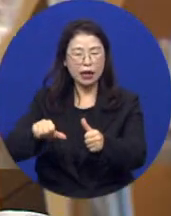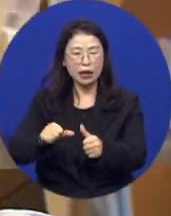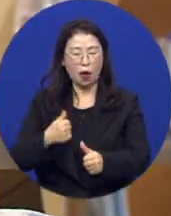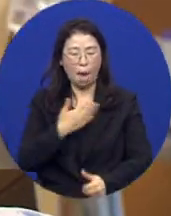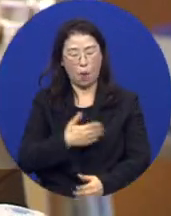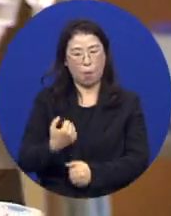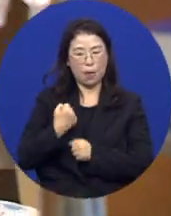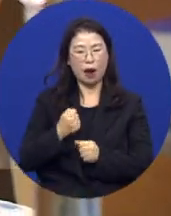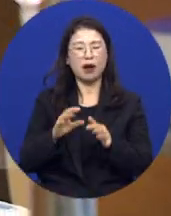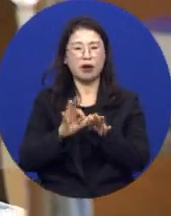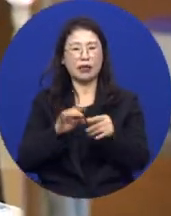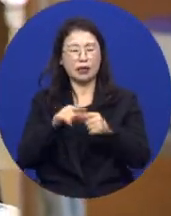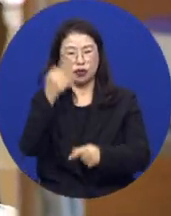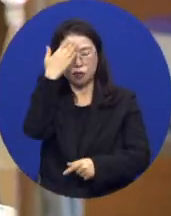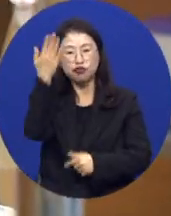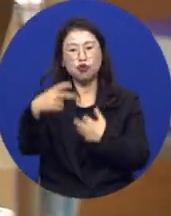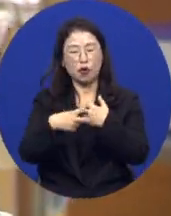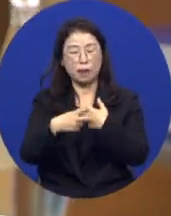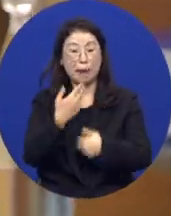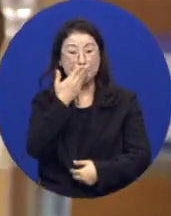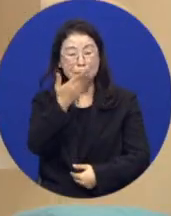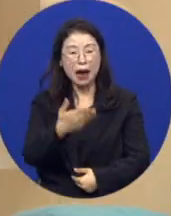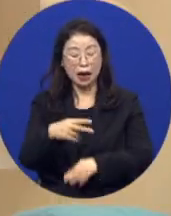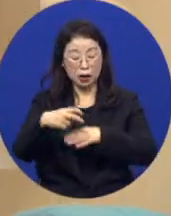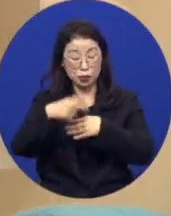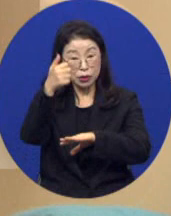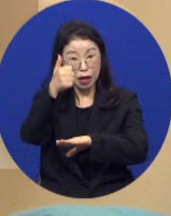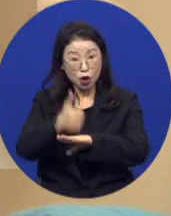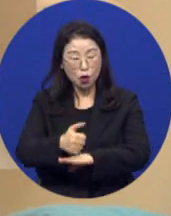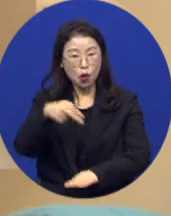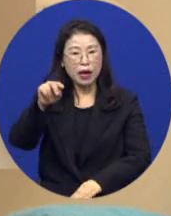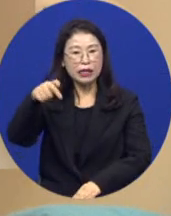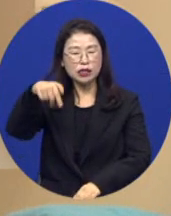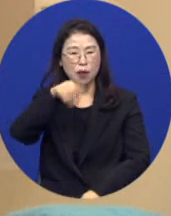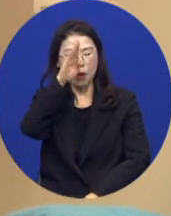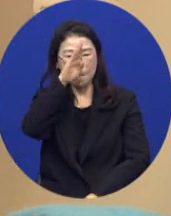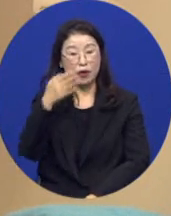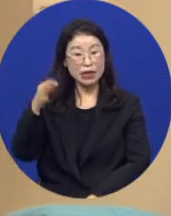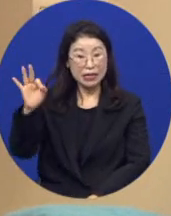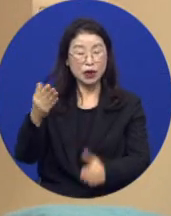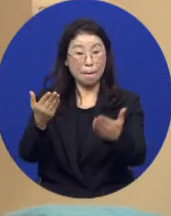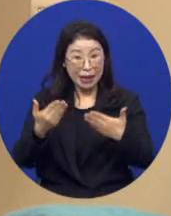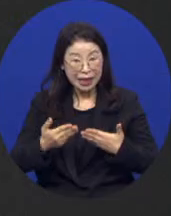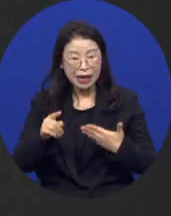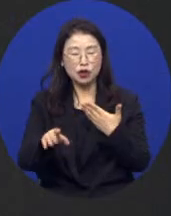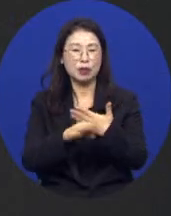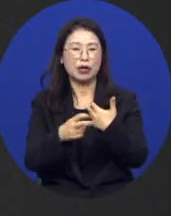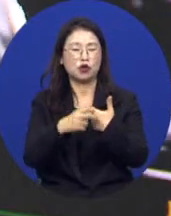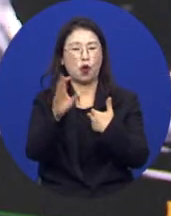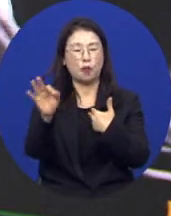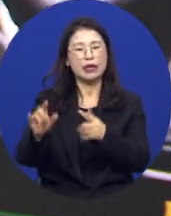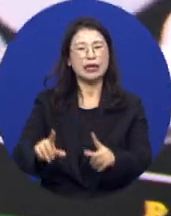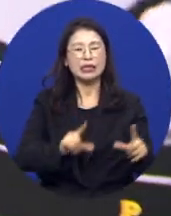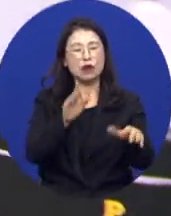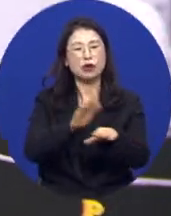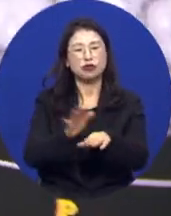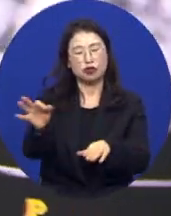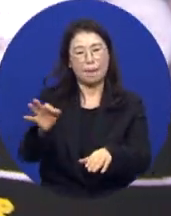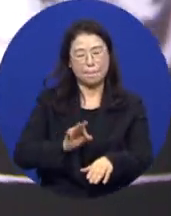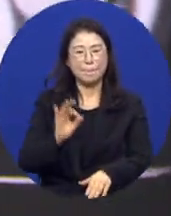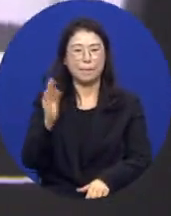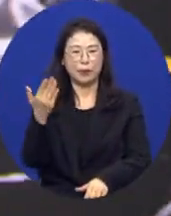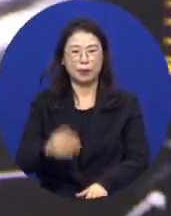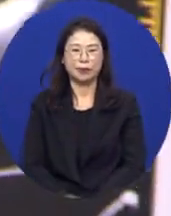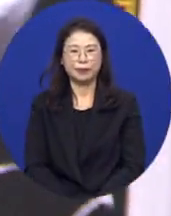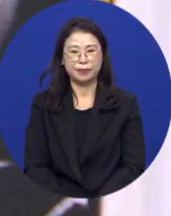성면환경보건센터에서 무료로 실시됩니다. 검사 결과 성면 질병을 인정받으면 의료비와 생활수당을 지원받을